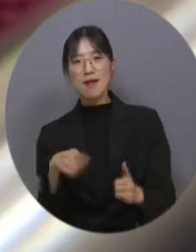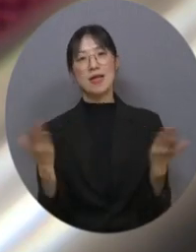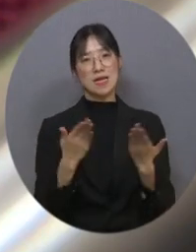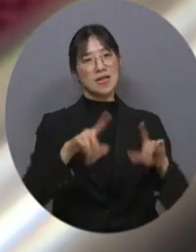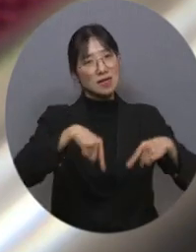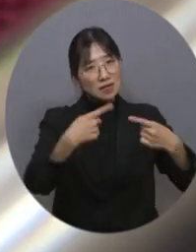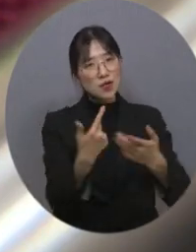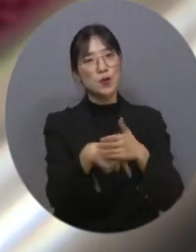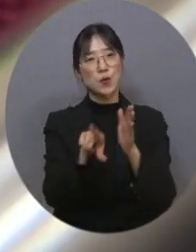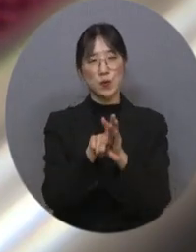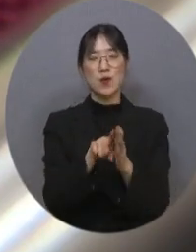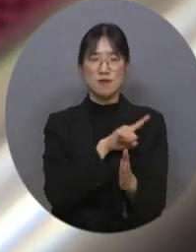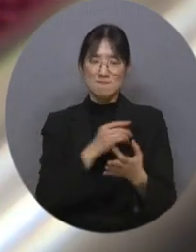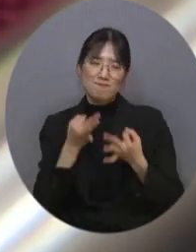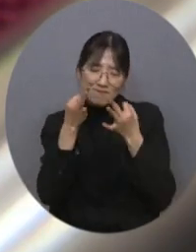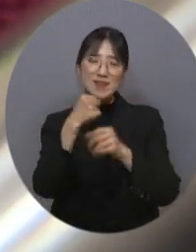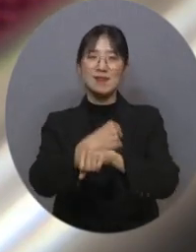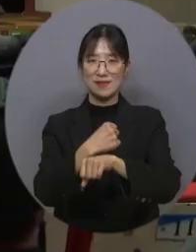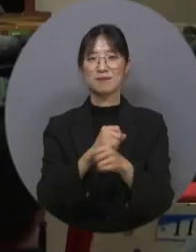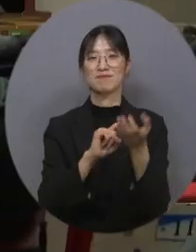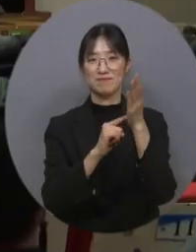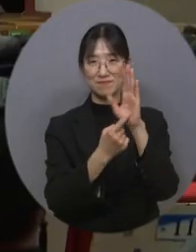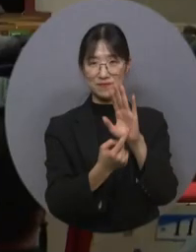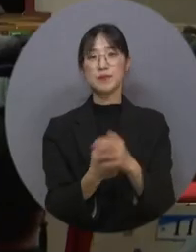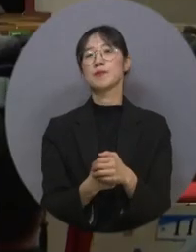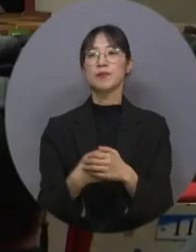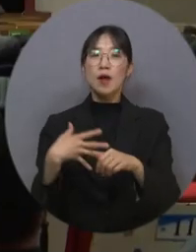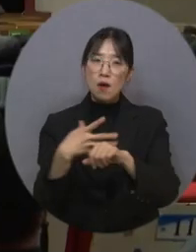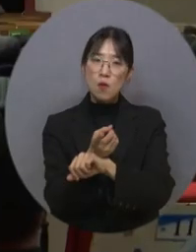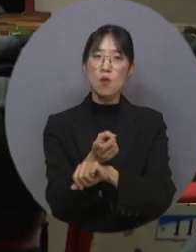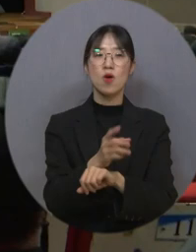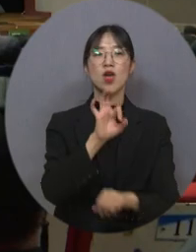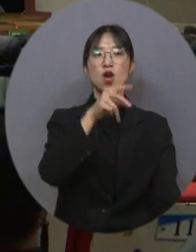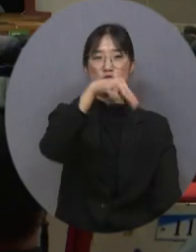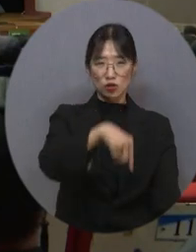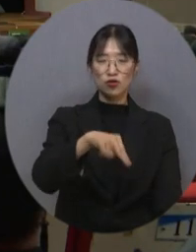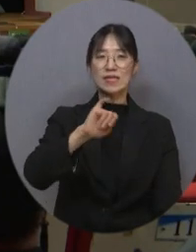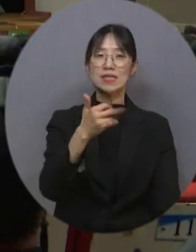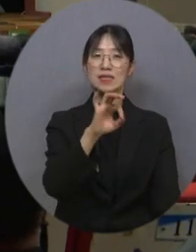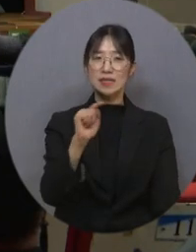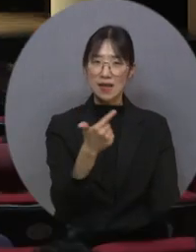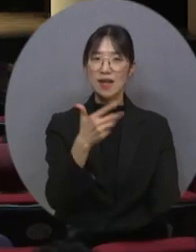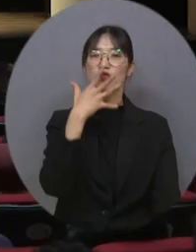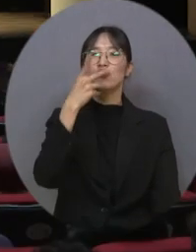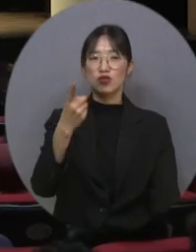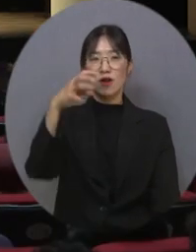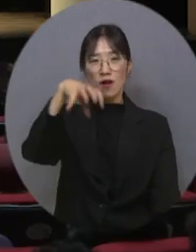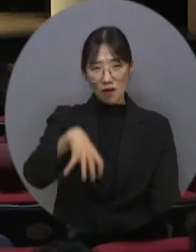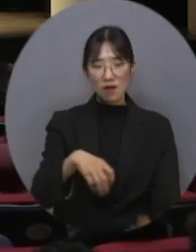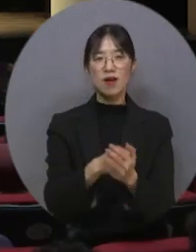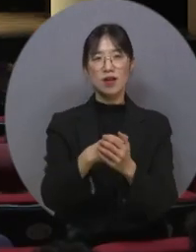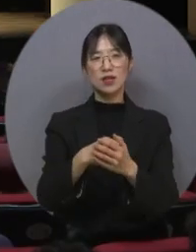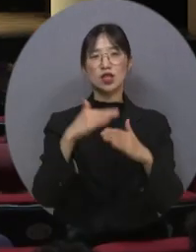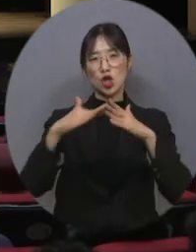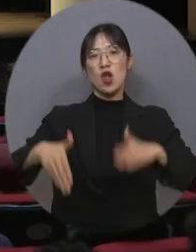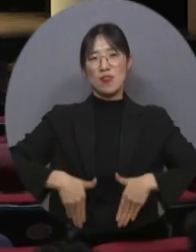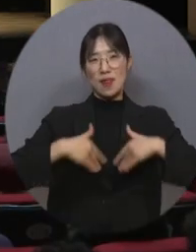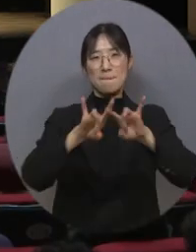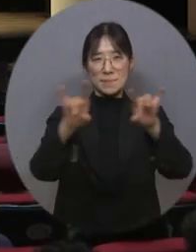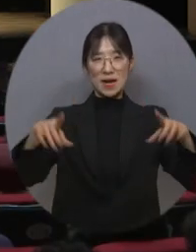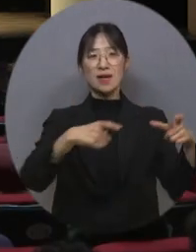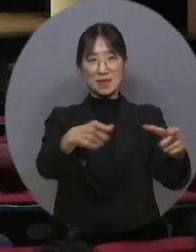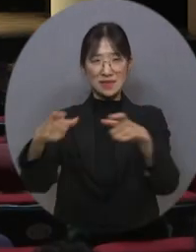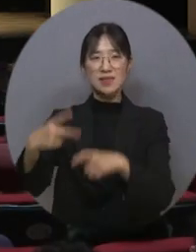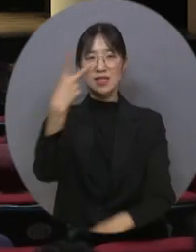있도록 최선을 다하겠다고 말했습니다. 이 밖에도 여수, 신안, 순천 등 전남 각 지역에서는